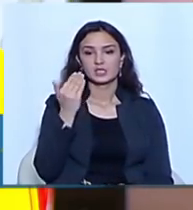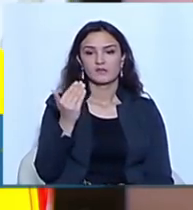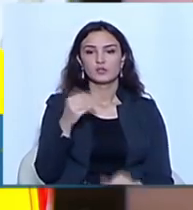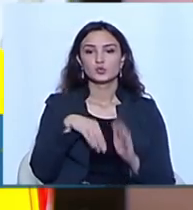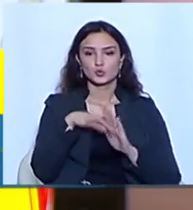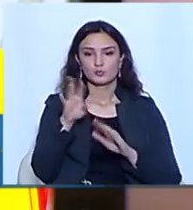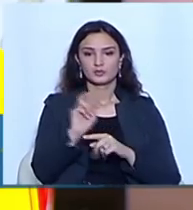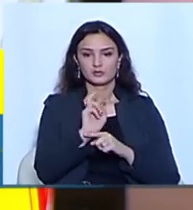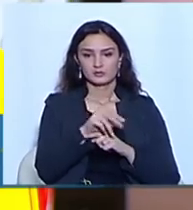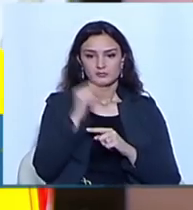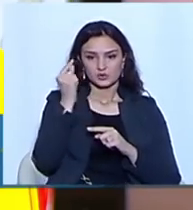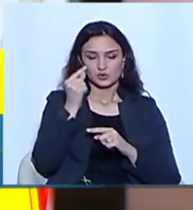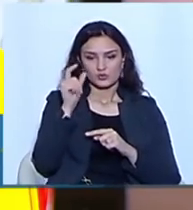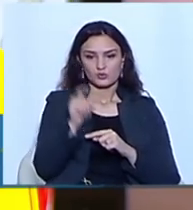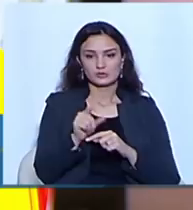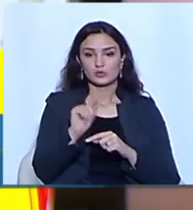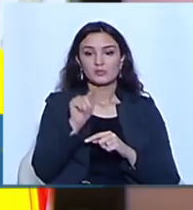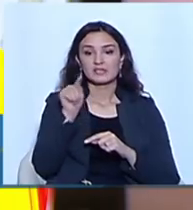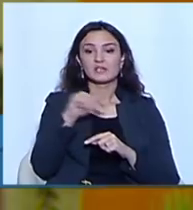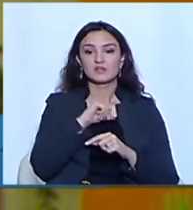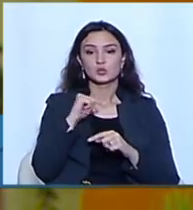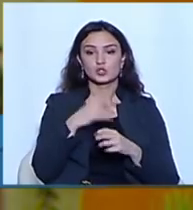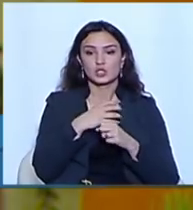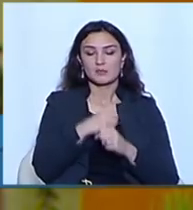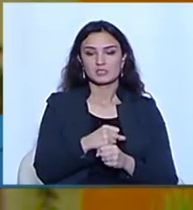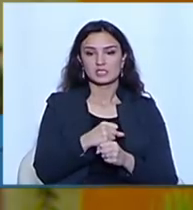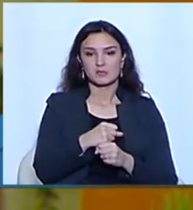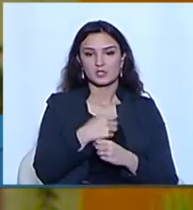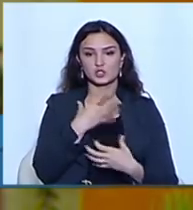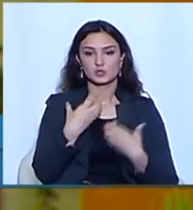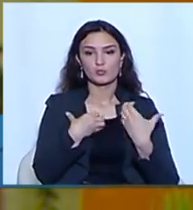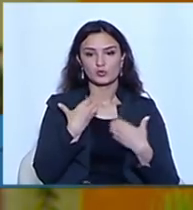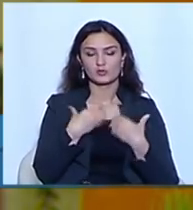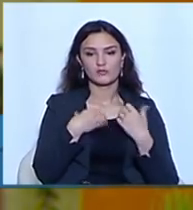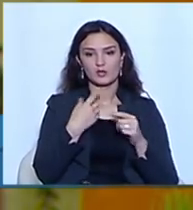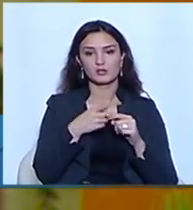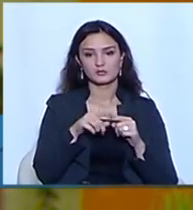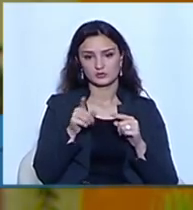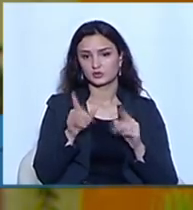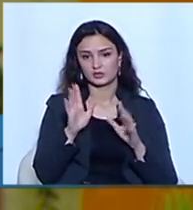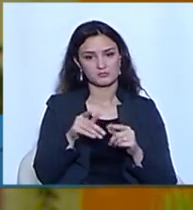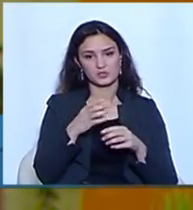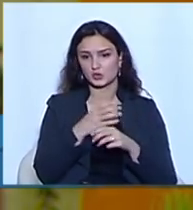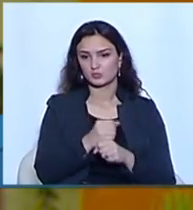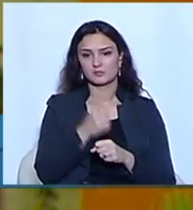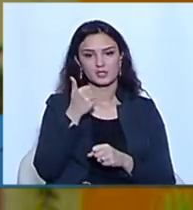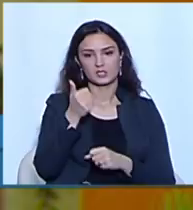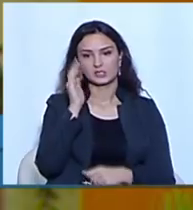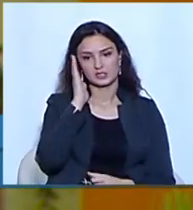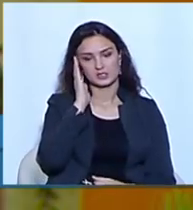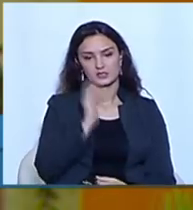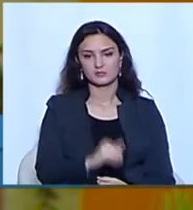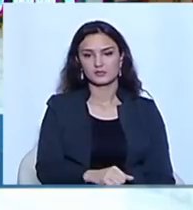ჯობია მიბრძანდეთ ფსიქოთერაპევტთან, რომ თქვენ რო შეგიმცირდებათ შფოთვა, იმასაც შეუმცირდება და კარგად